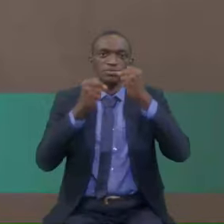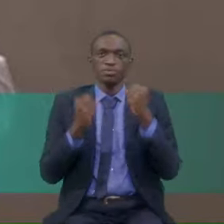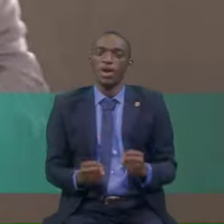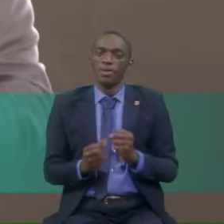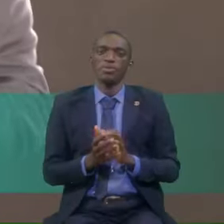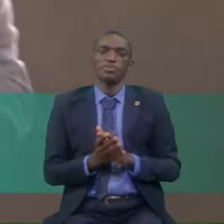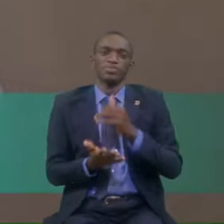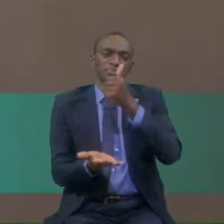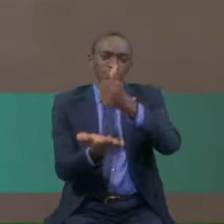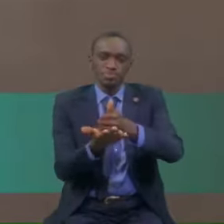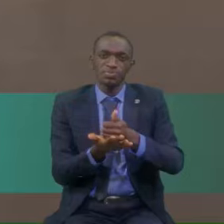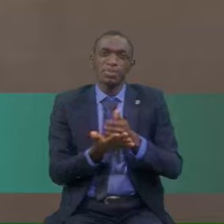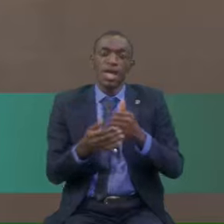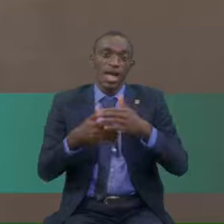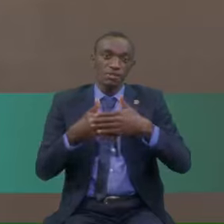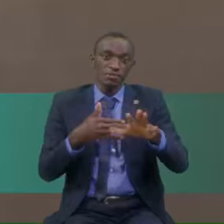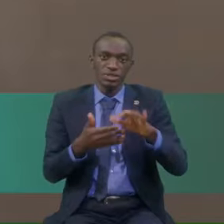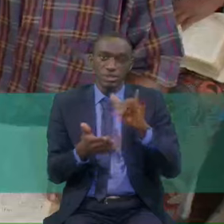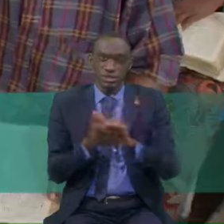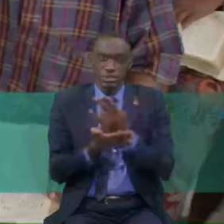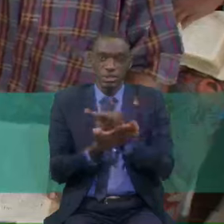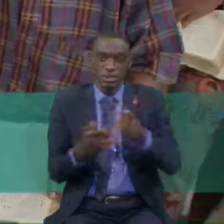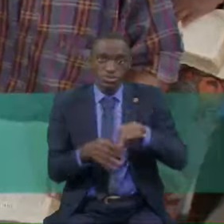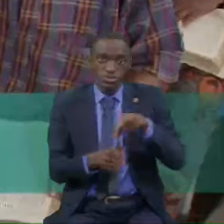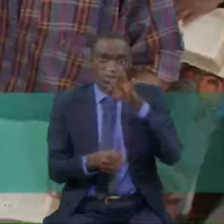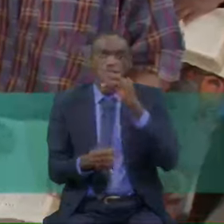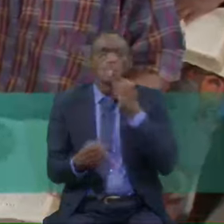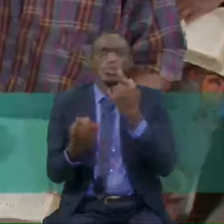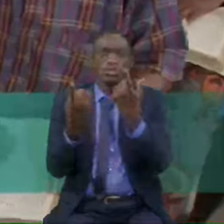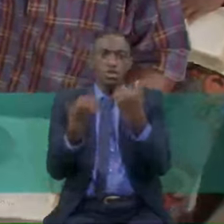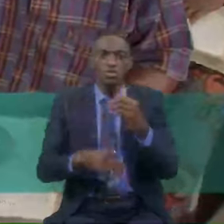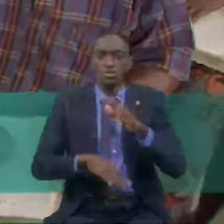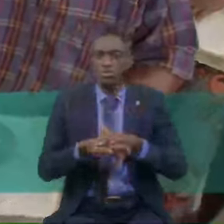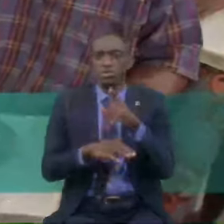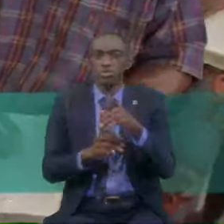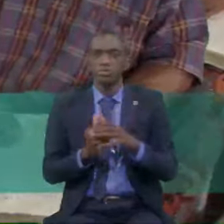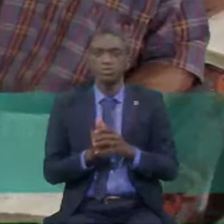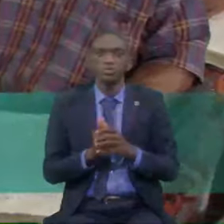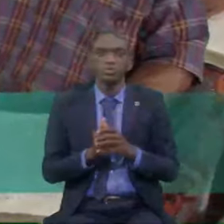puissance. Le Saint-Esprit survenant sur vous.